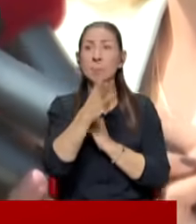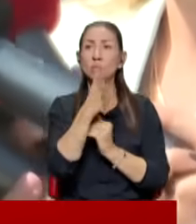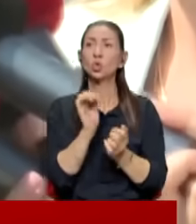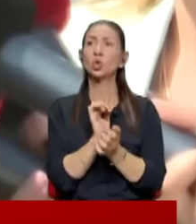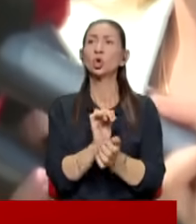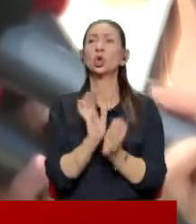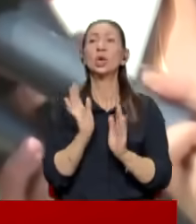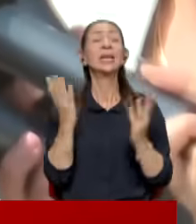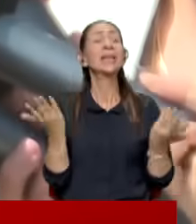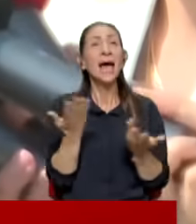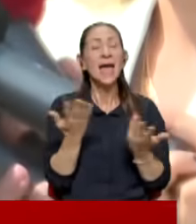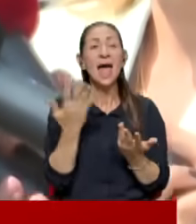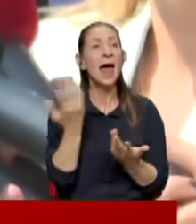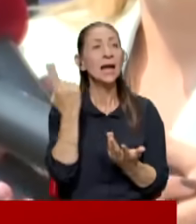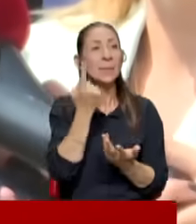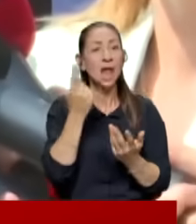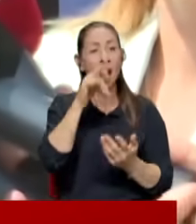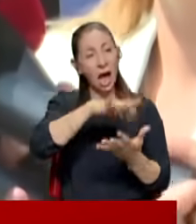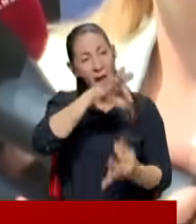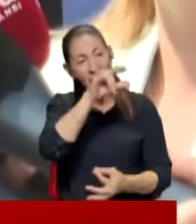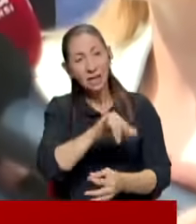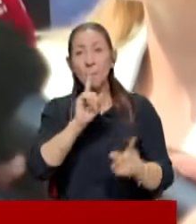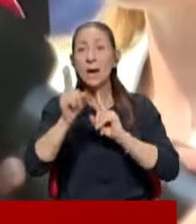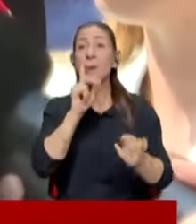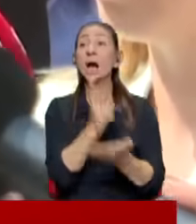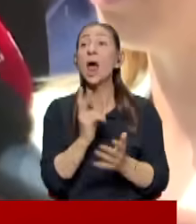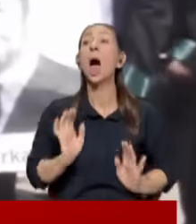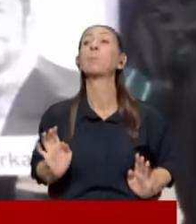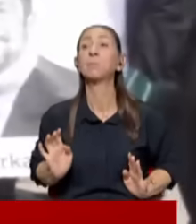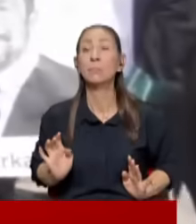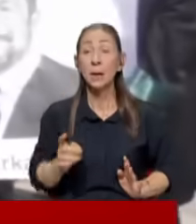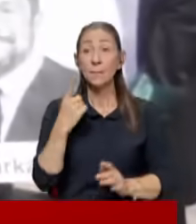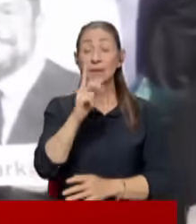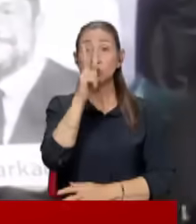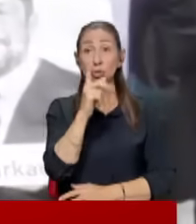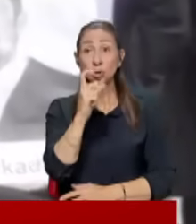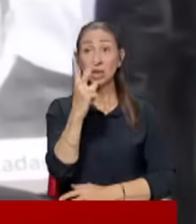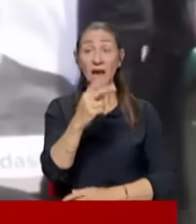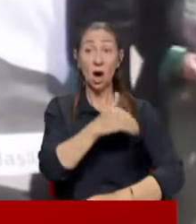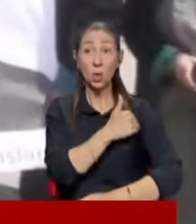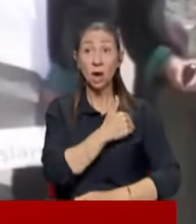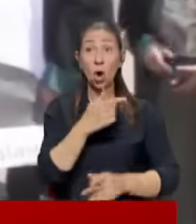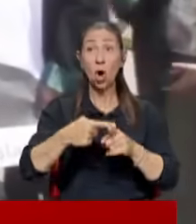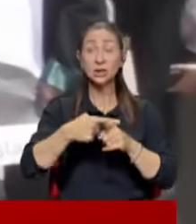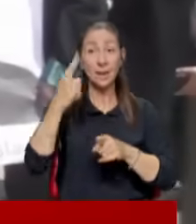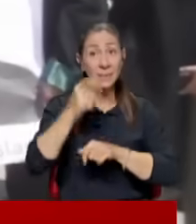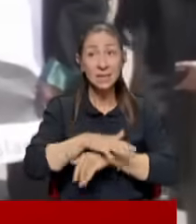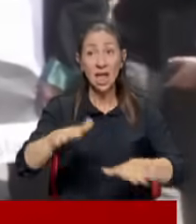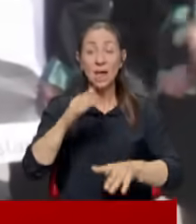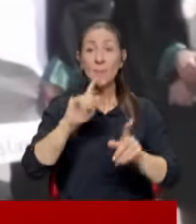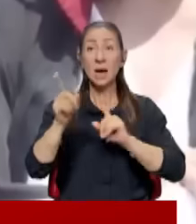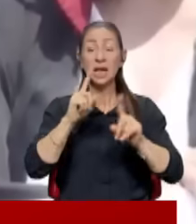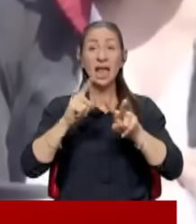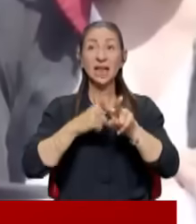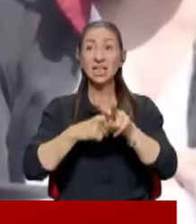Tutuklu. Yani herhangi bir hakkında mahkeme kararı söz konusu değil. 1392 avukat da ortak bildiriyle